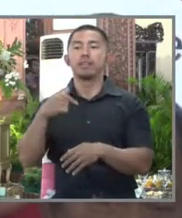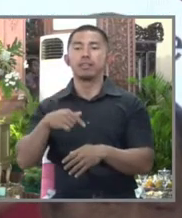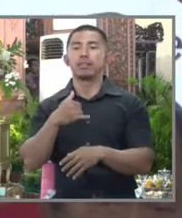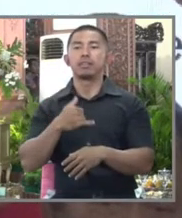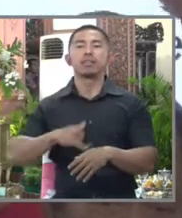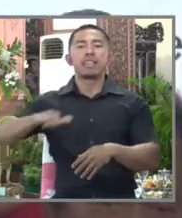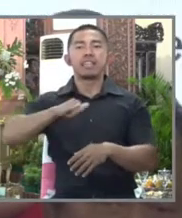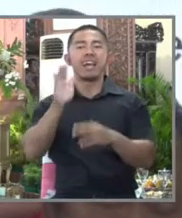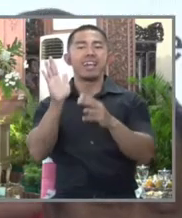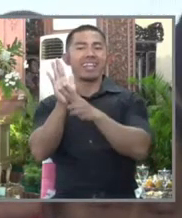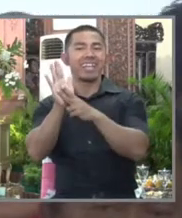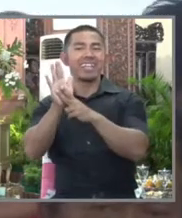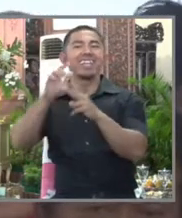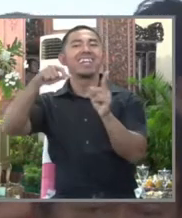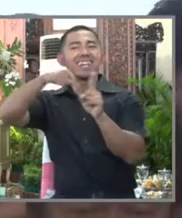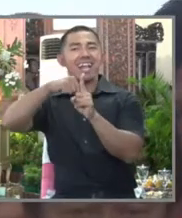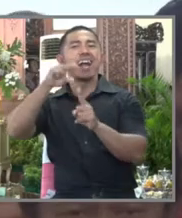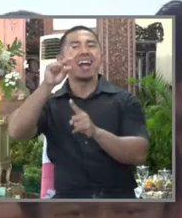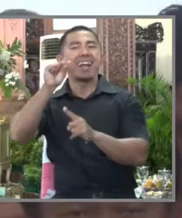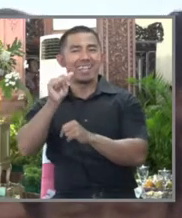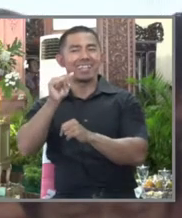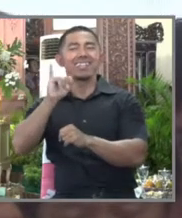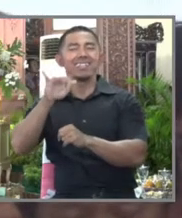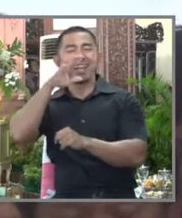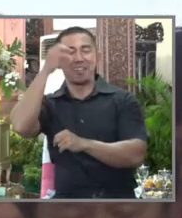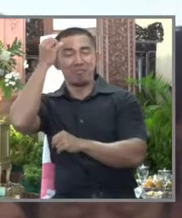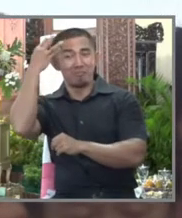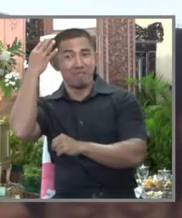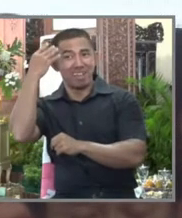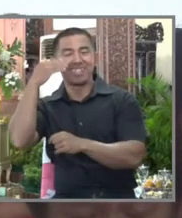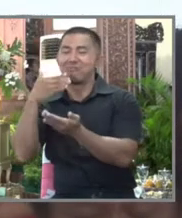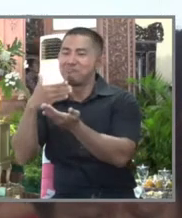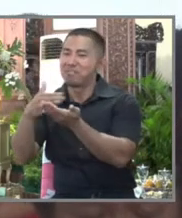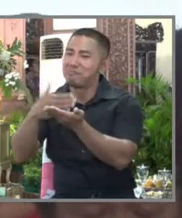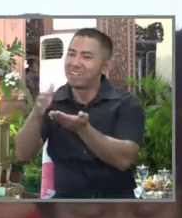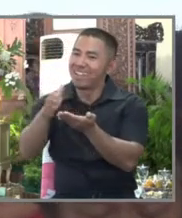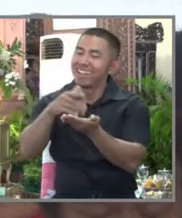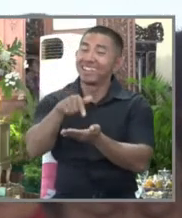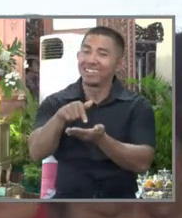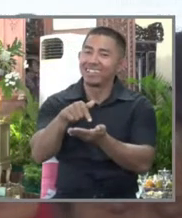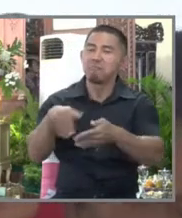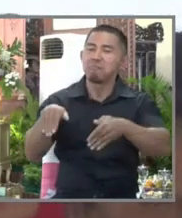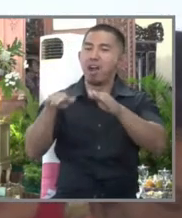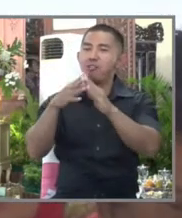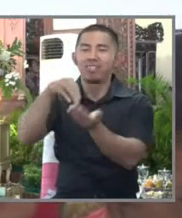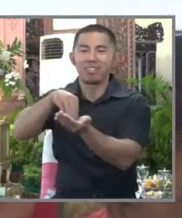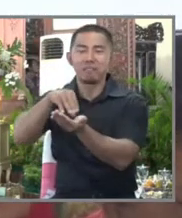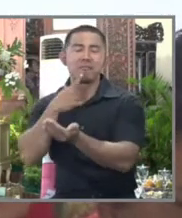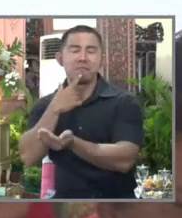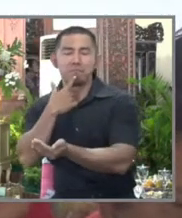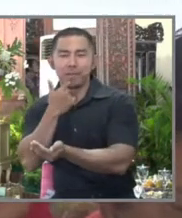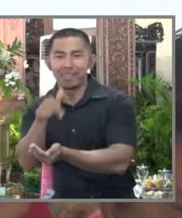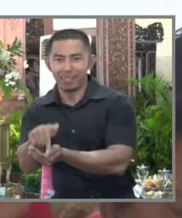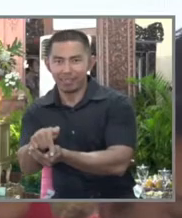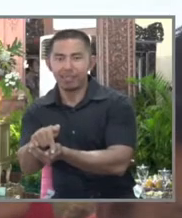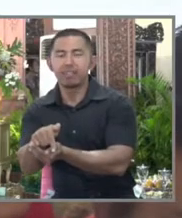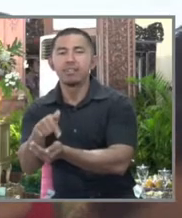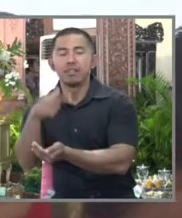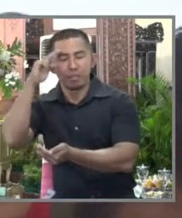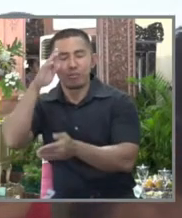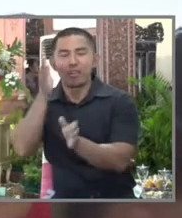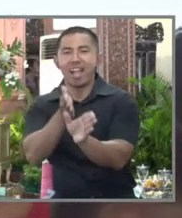ya. Kita NKRI, jangan pernah lupa soal itu. Maka sharing pembangunan kewilayahan penting, apalagi